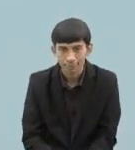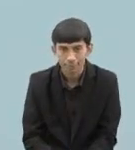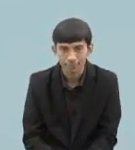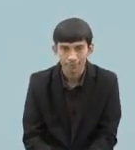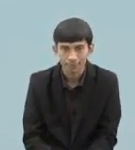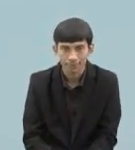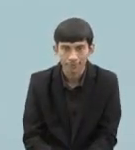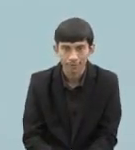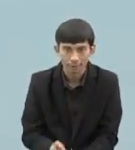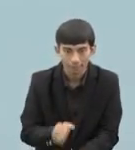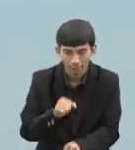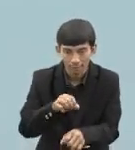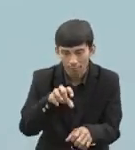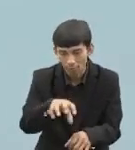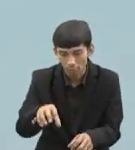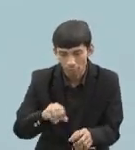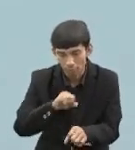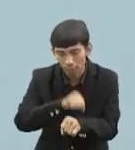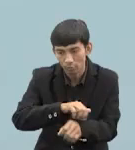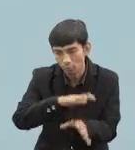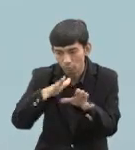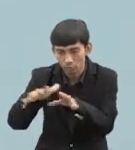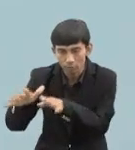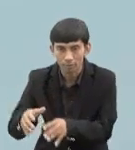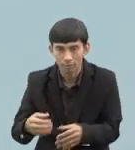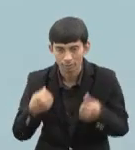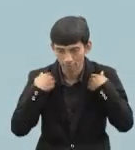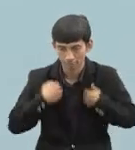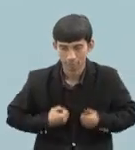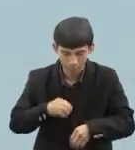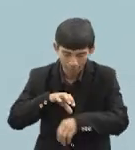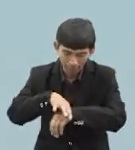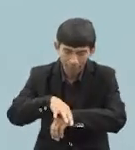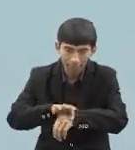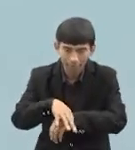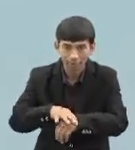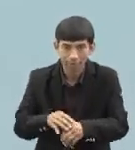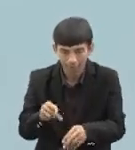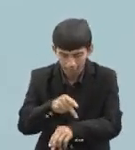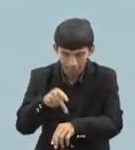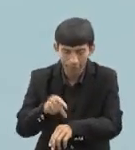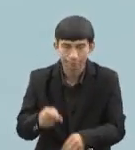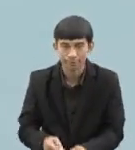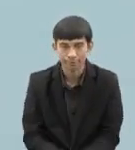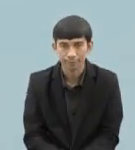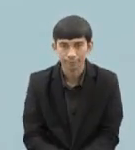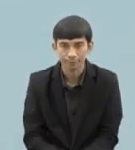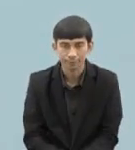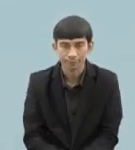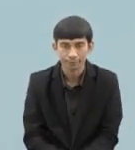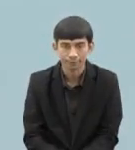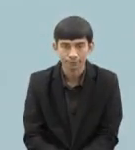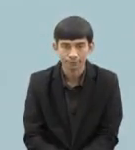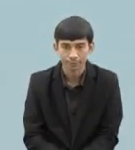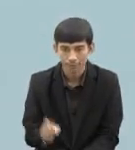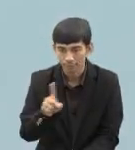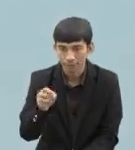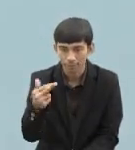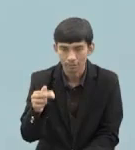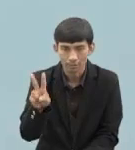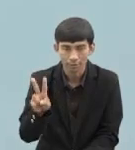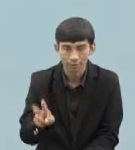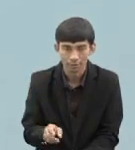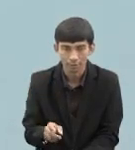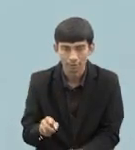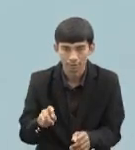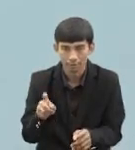prey phnom. Chứ nó khách nè con. Đồ kì ri, rạc nạ kì ri nè con á. Chà. Xâm nụ tí bí con, ta bộ